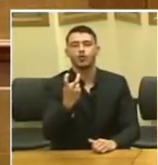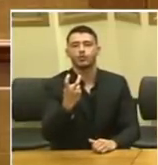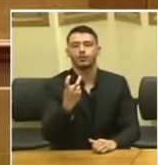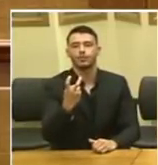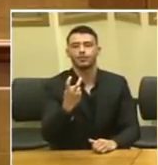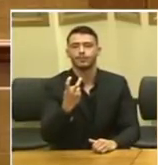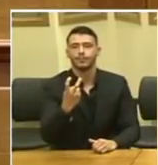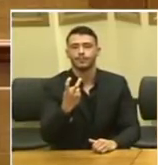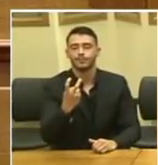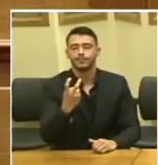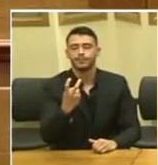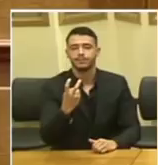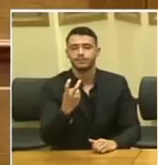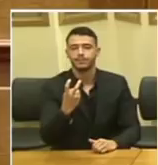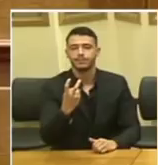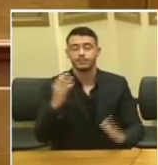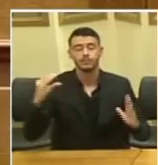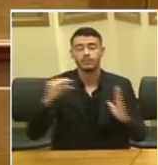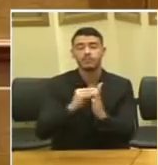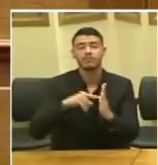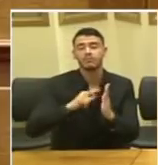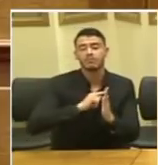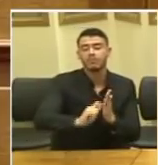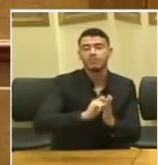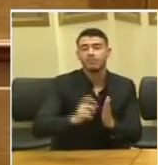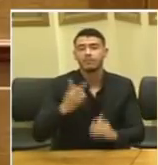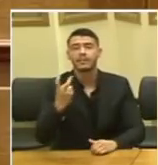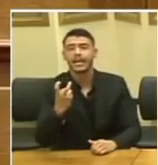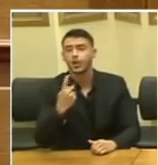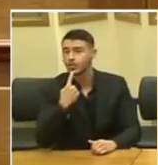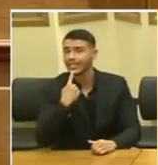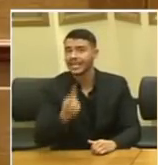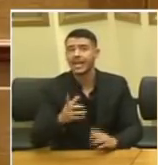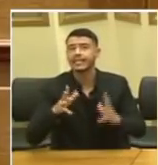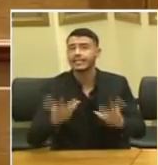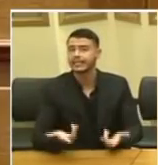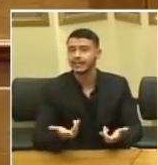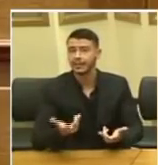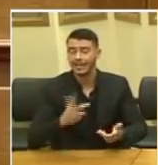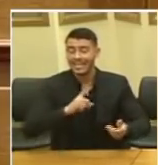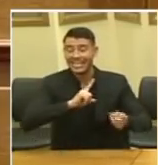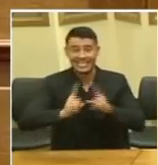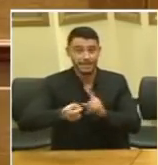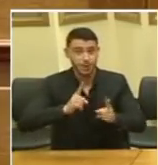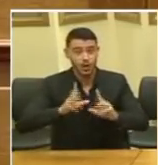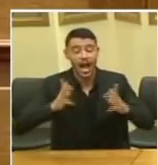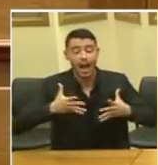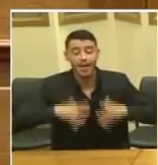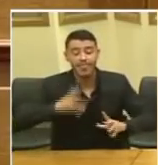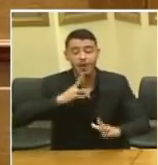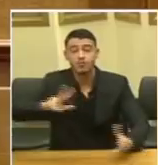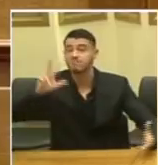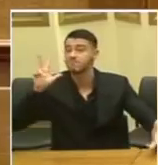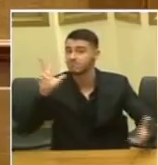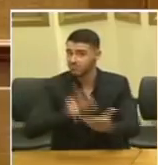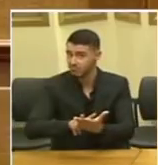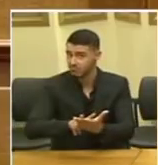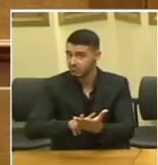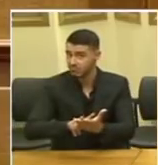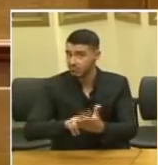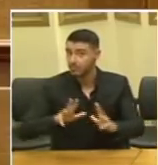20 που λέει ότι η προϋπόθεση της ισχύως της συμφωνίας είναι το σύνολο